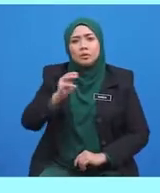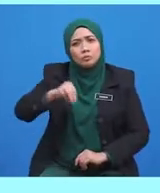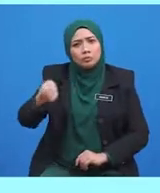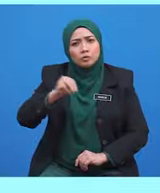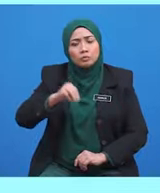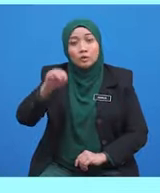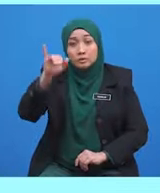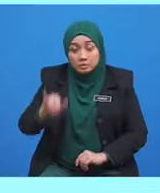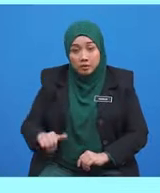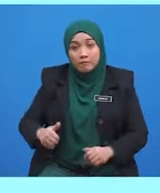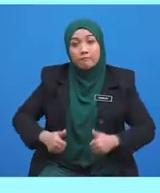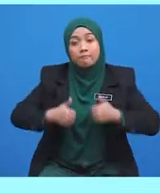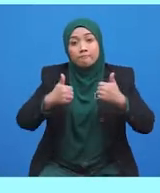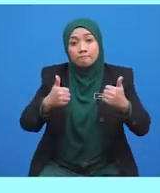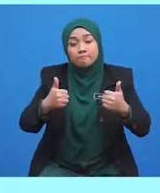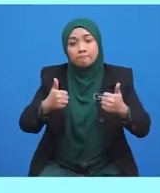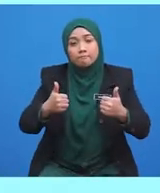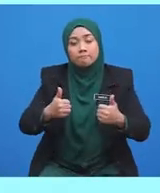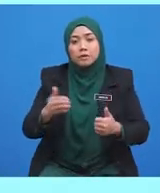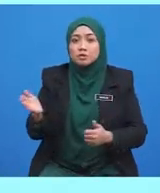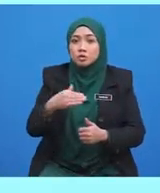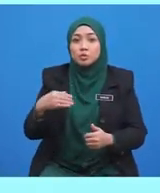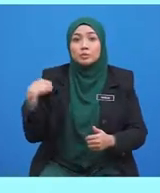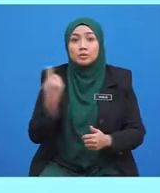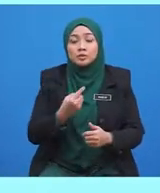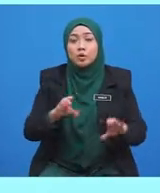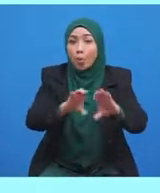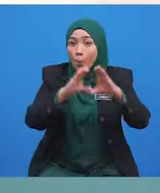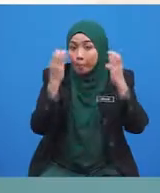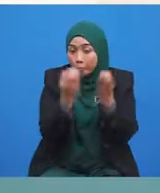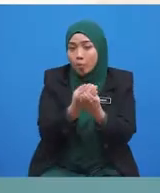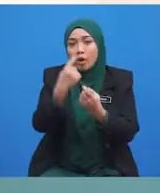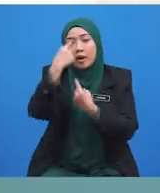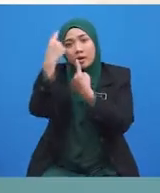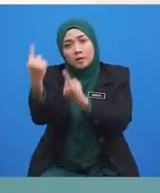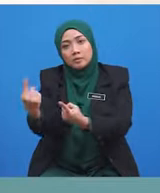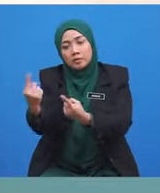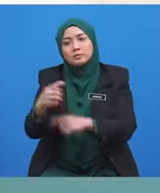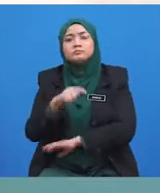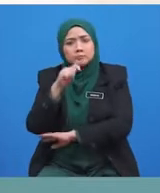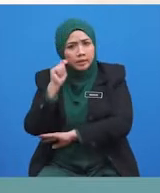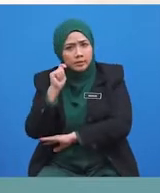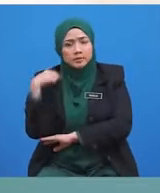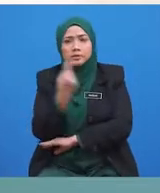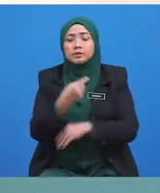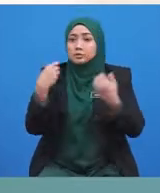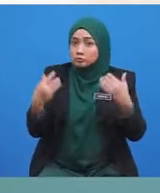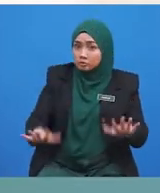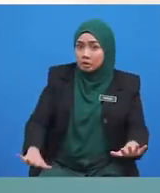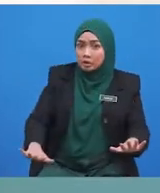Murid-murid yang hebat, ayuh kita kumpul data. Sebentar tadi, kita